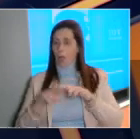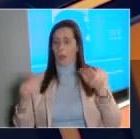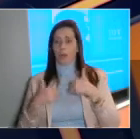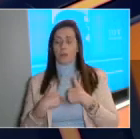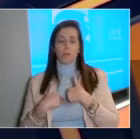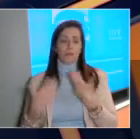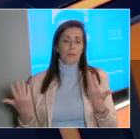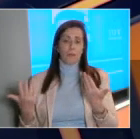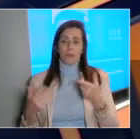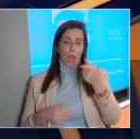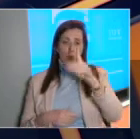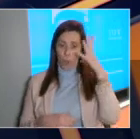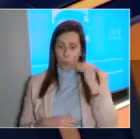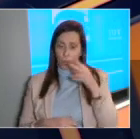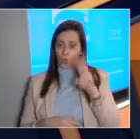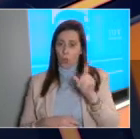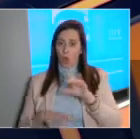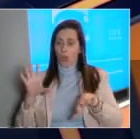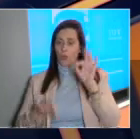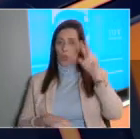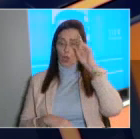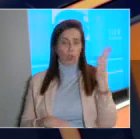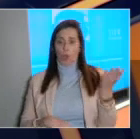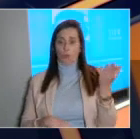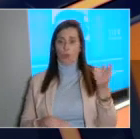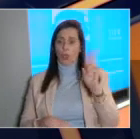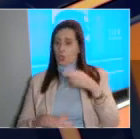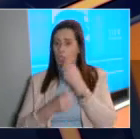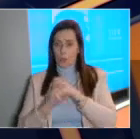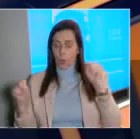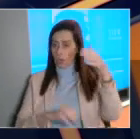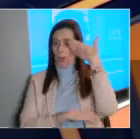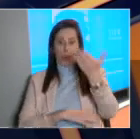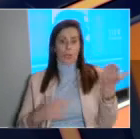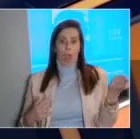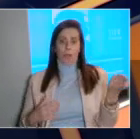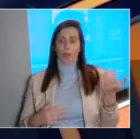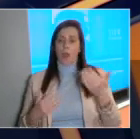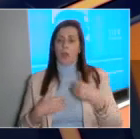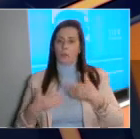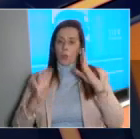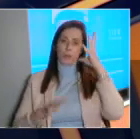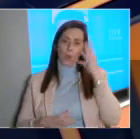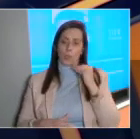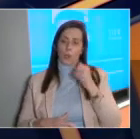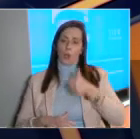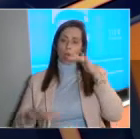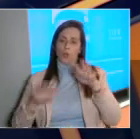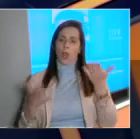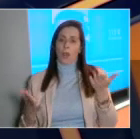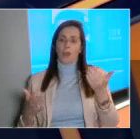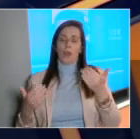מהמצב. אורי לא מרוצה, היא יכולה לא להצביע ליכוד. יש דמוקרטיה במדינה הזאת. אני מאוד מרוצה מראש